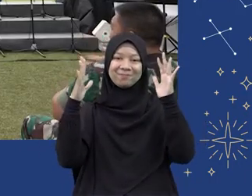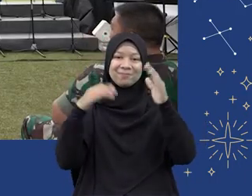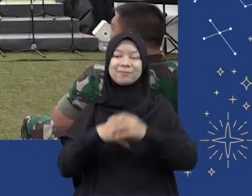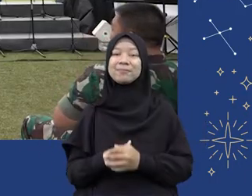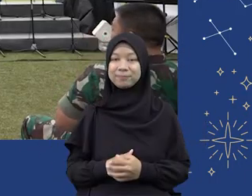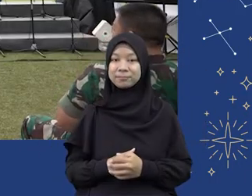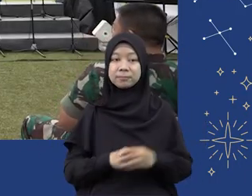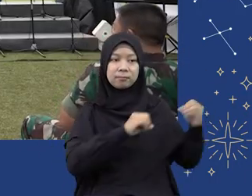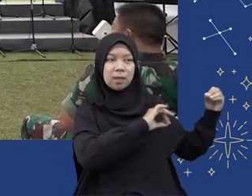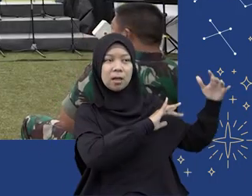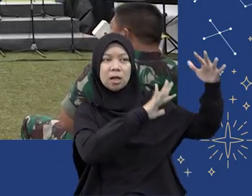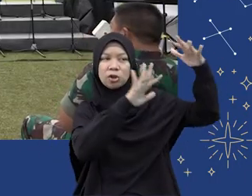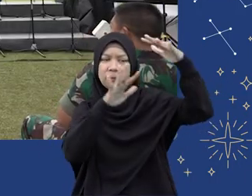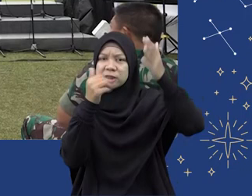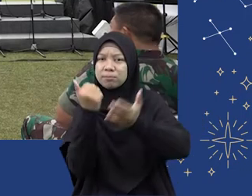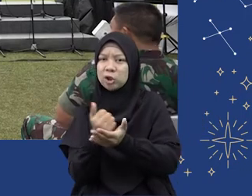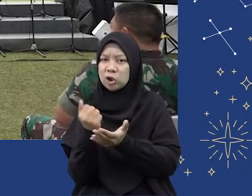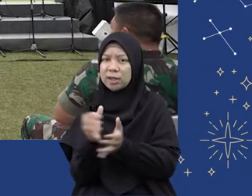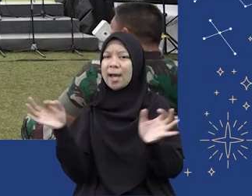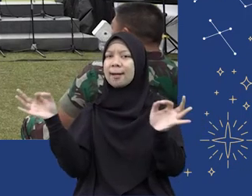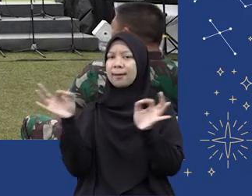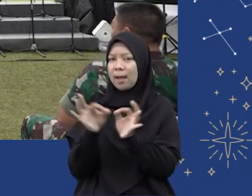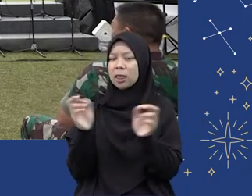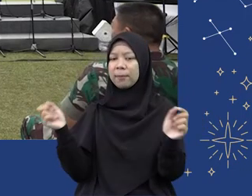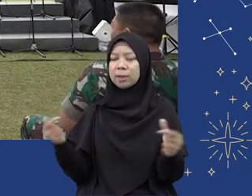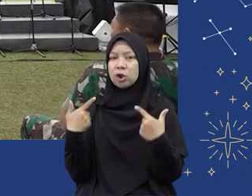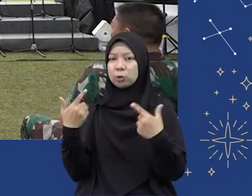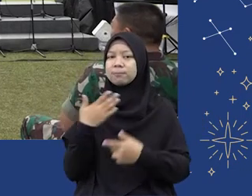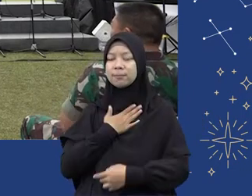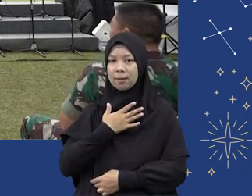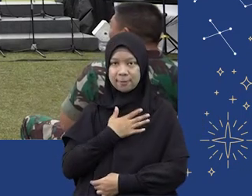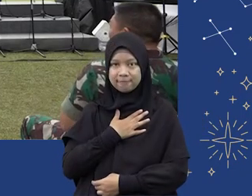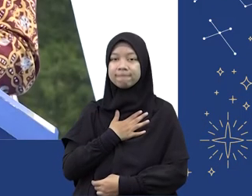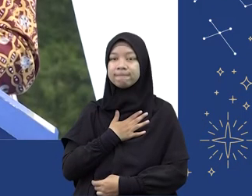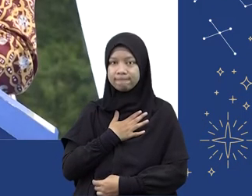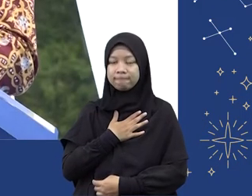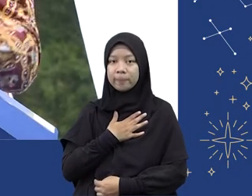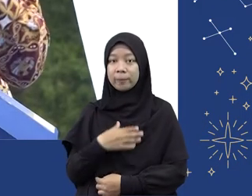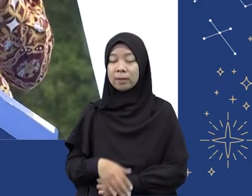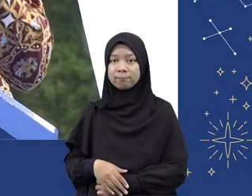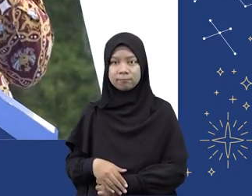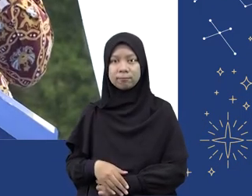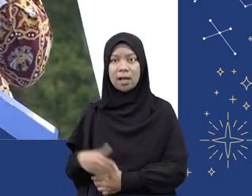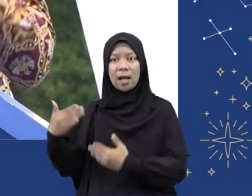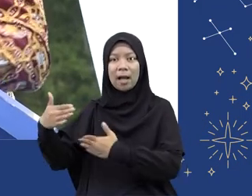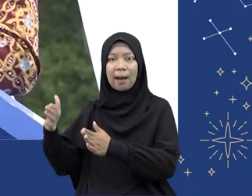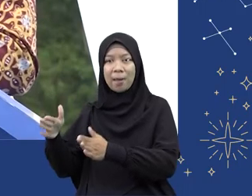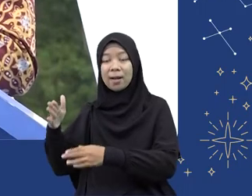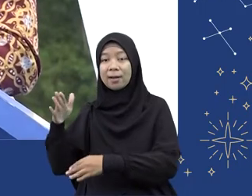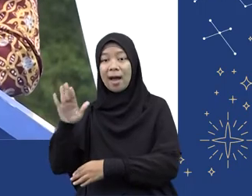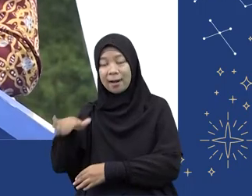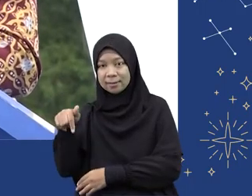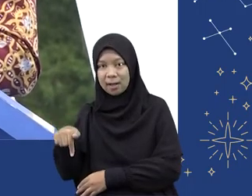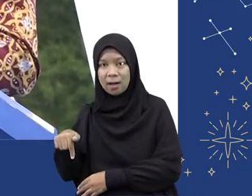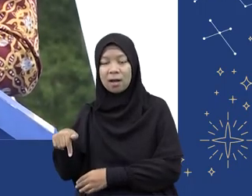astronomi sebenarnya sangat dekat dengan keseharian Saya bahkan kamar anak saya yang bungsu sekarang